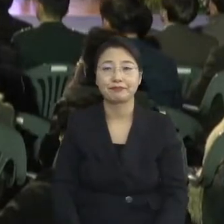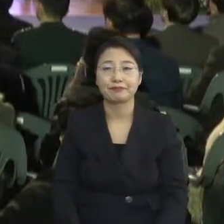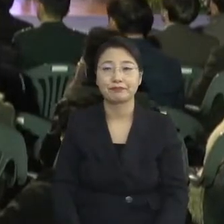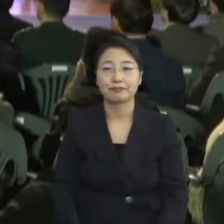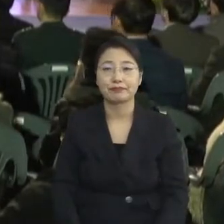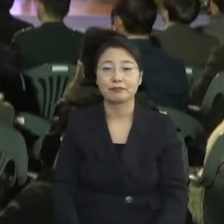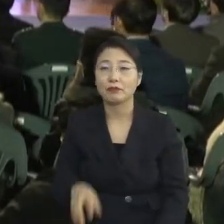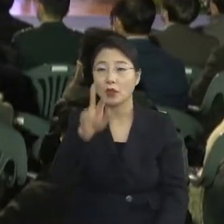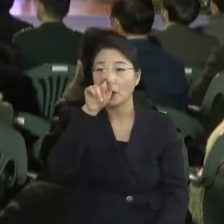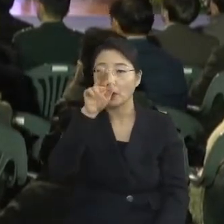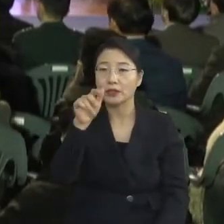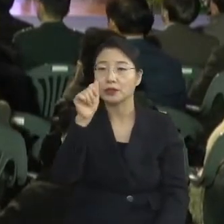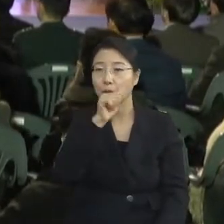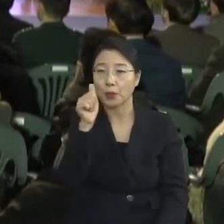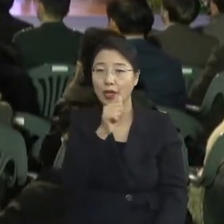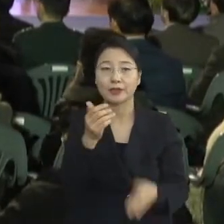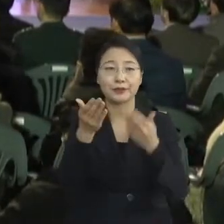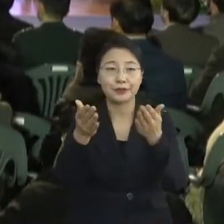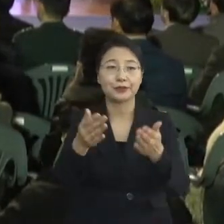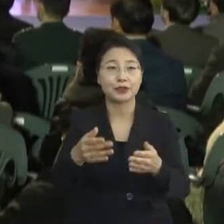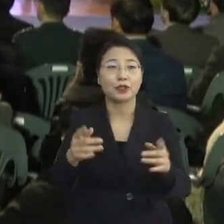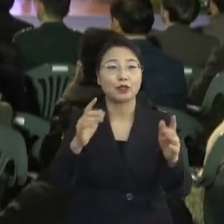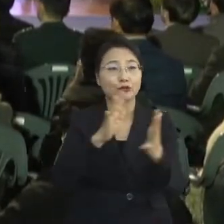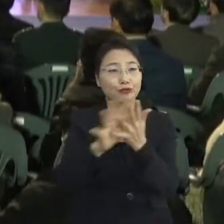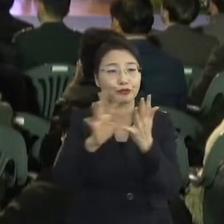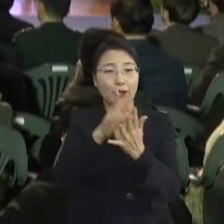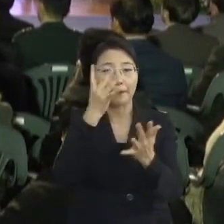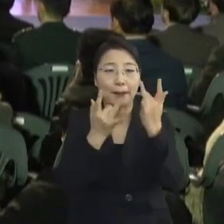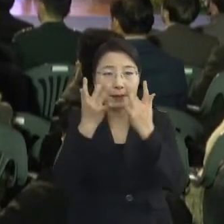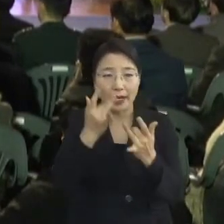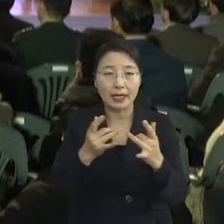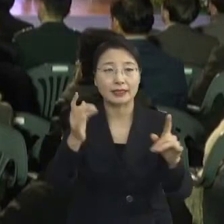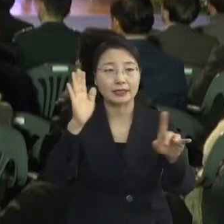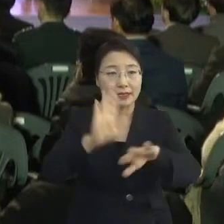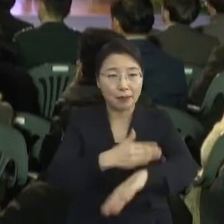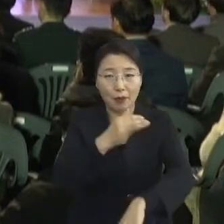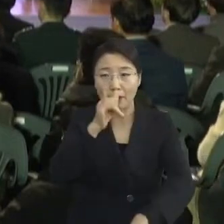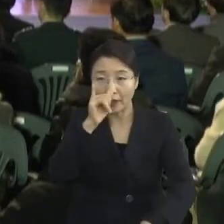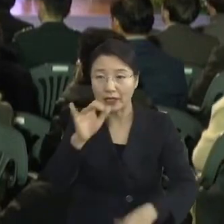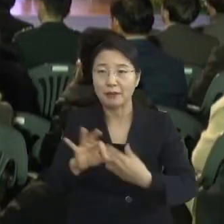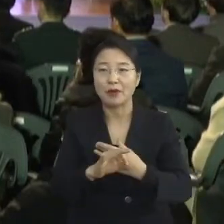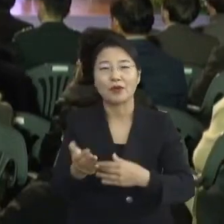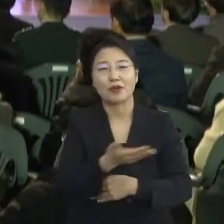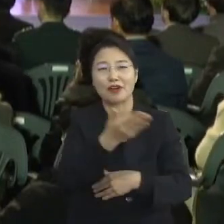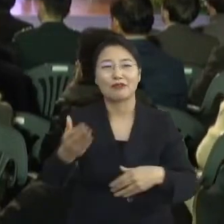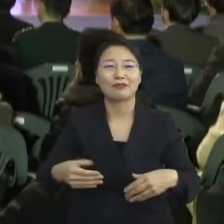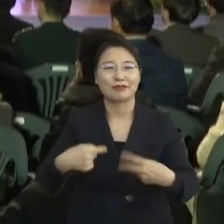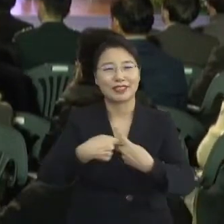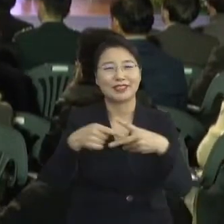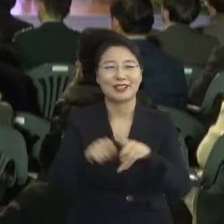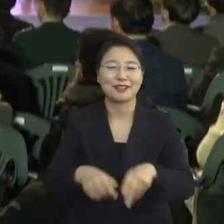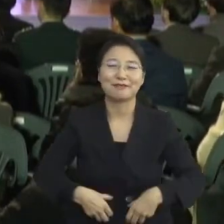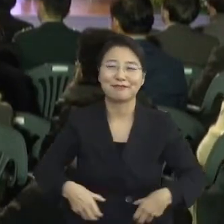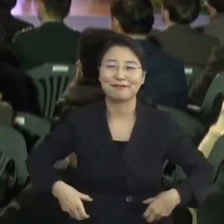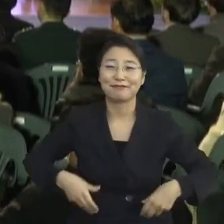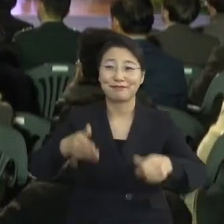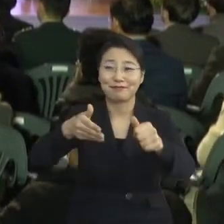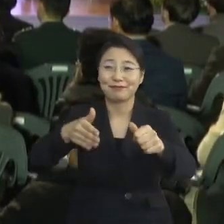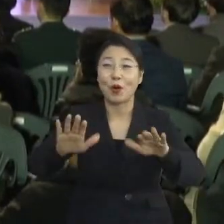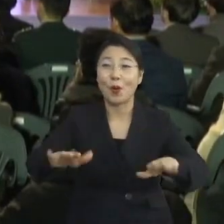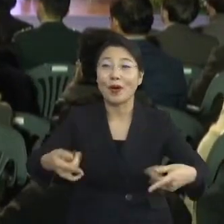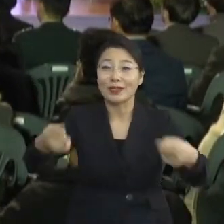네, 혹시라도 소개 순서가 잘못되었거나 누락이 되었더라도 여러분들의 너른 양해 부탁드리겠습니다. 이외에도